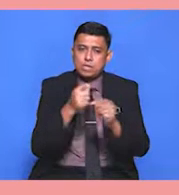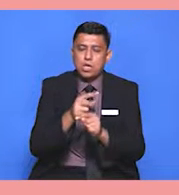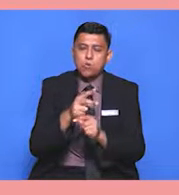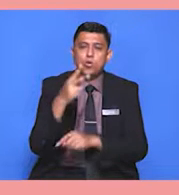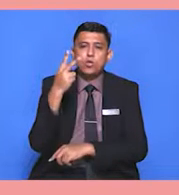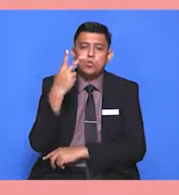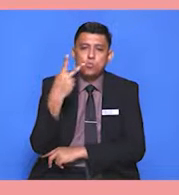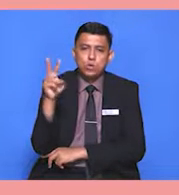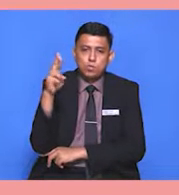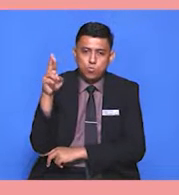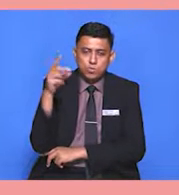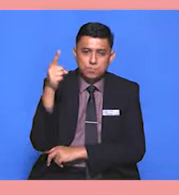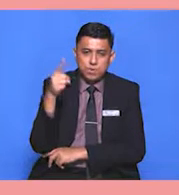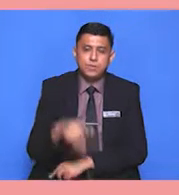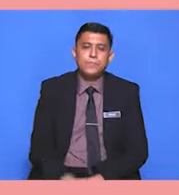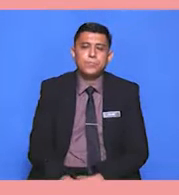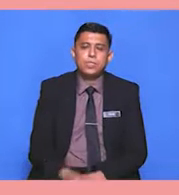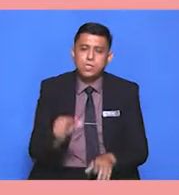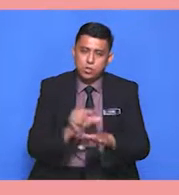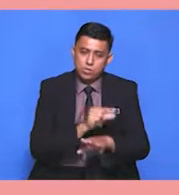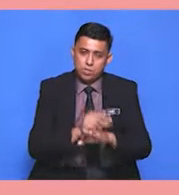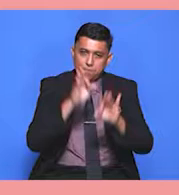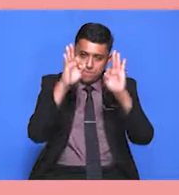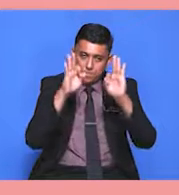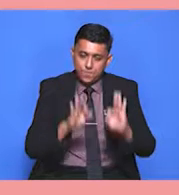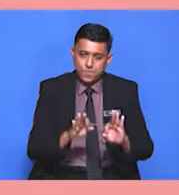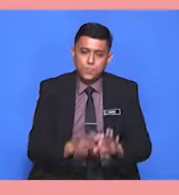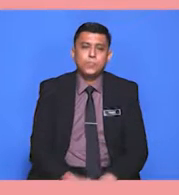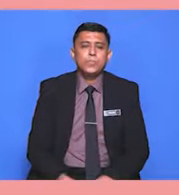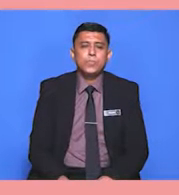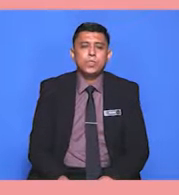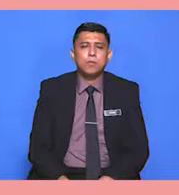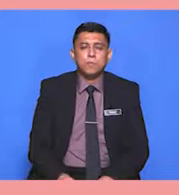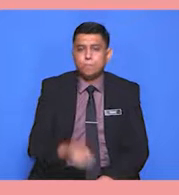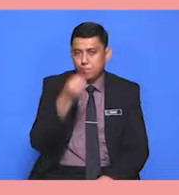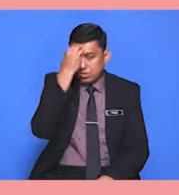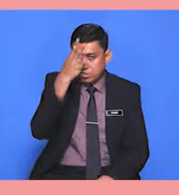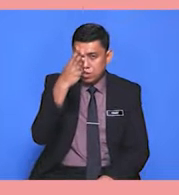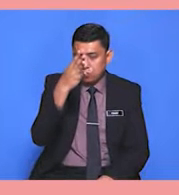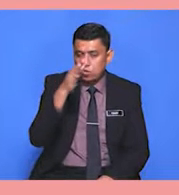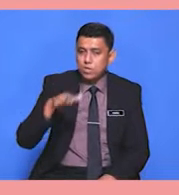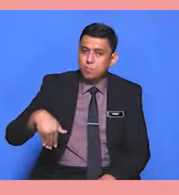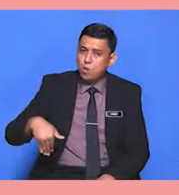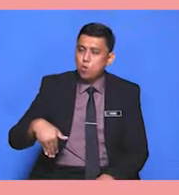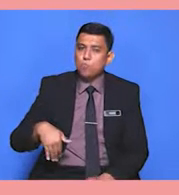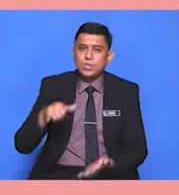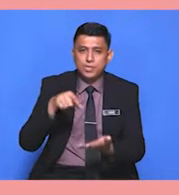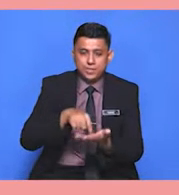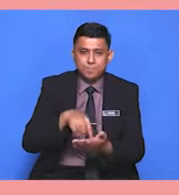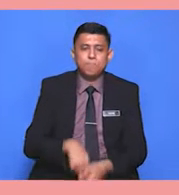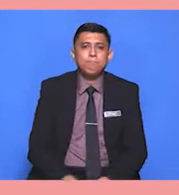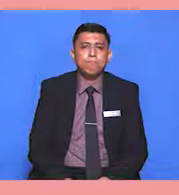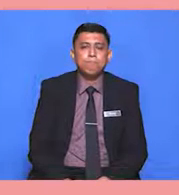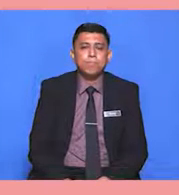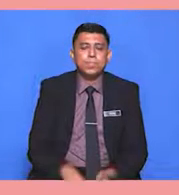dihitung dengan menggunakan formula yang telah cikgu nyatakan sebelum ini.